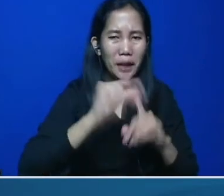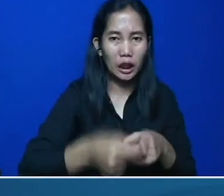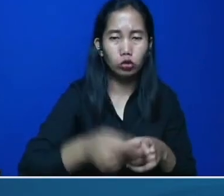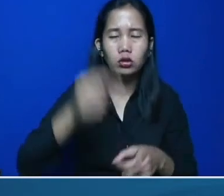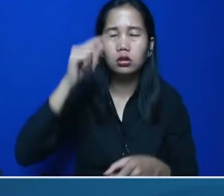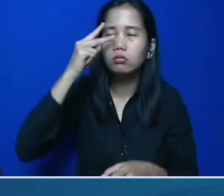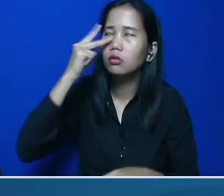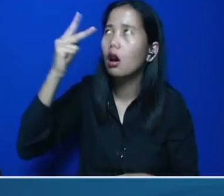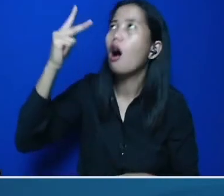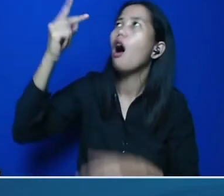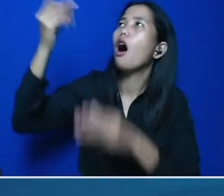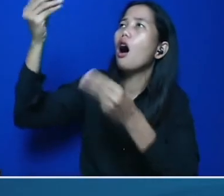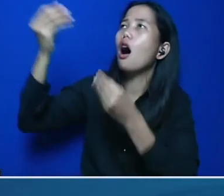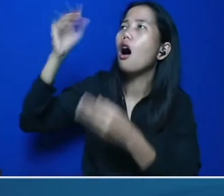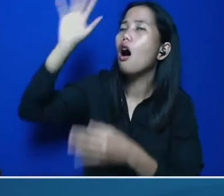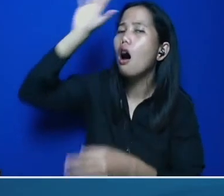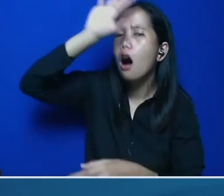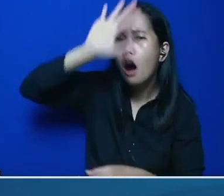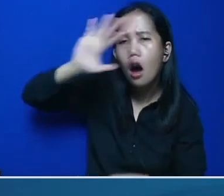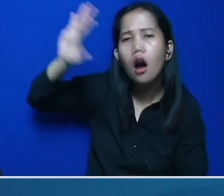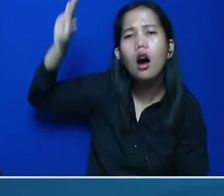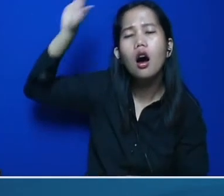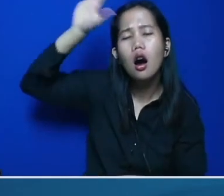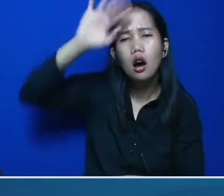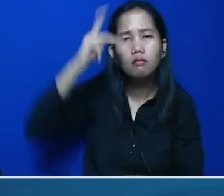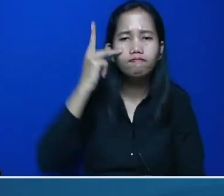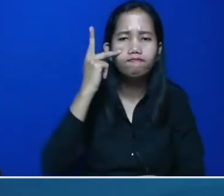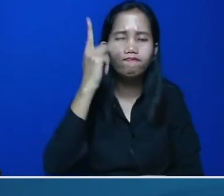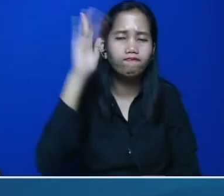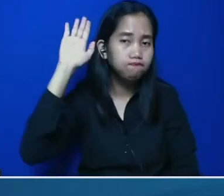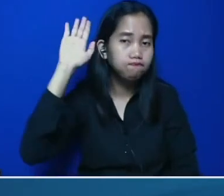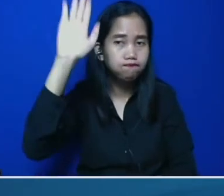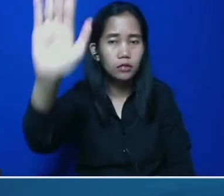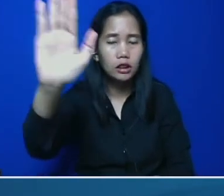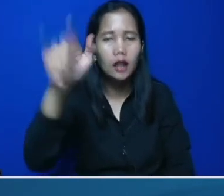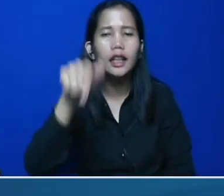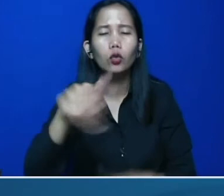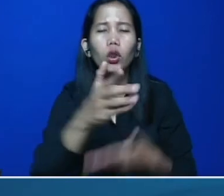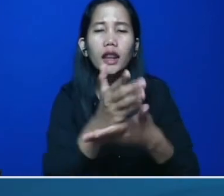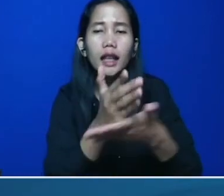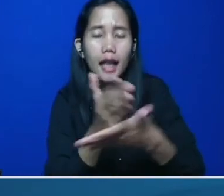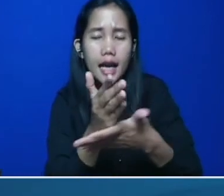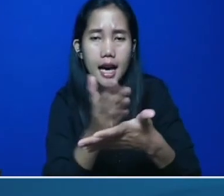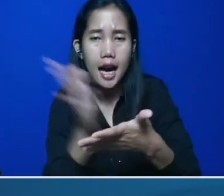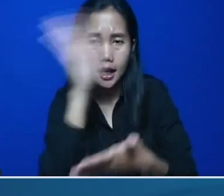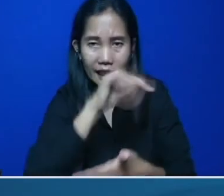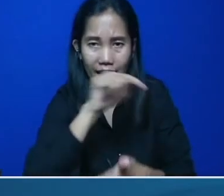bukan orang jahudi jang datang adalah orang kafir